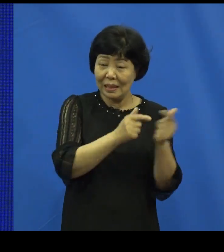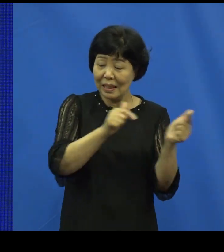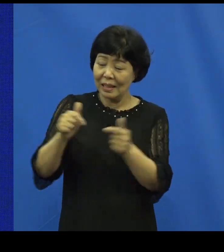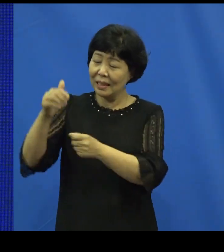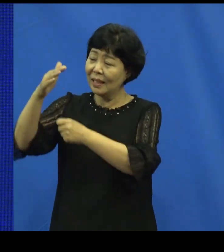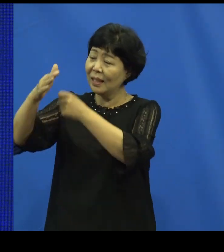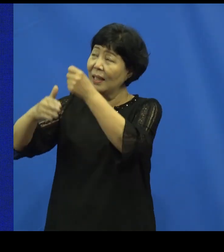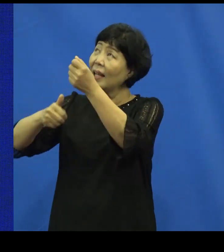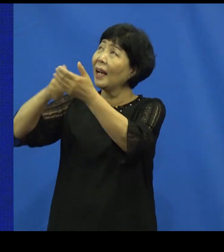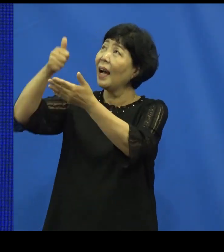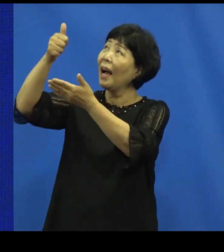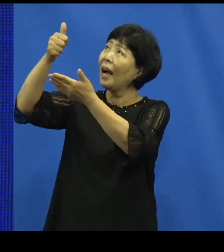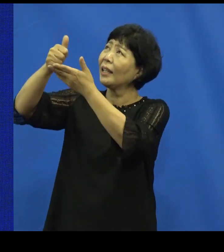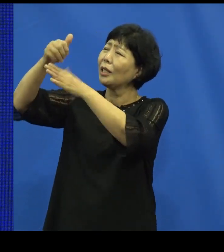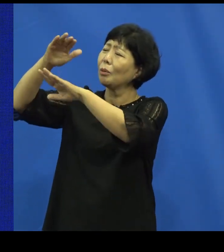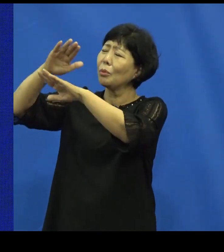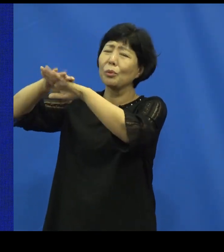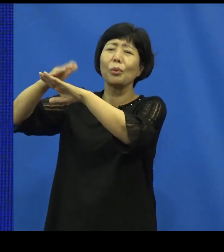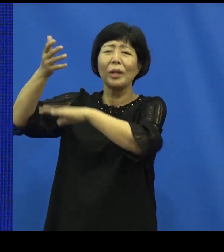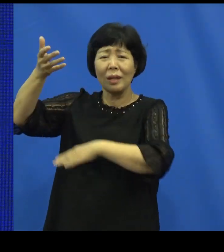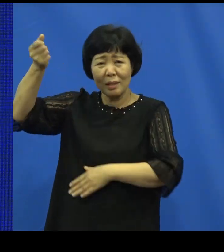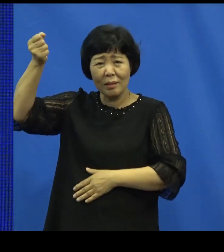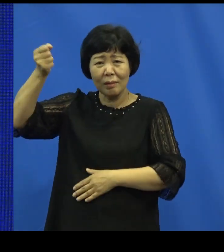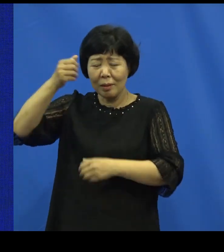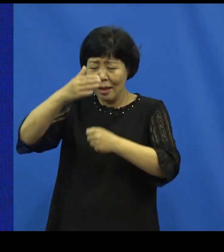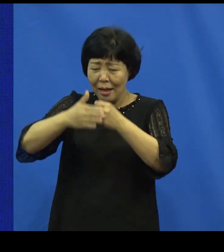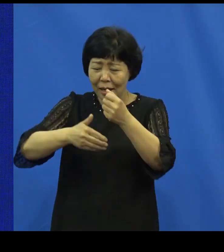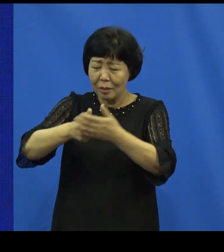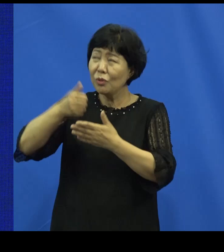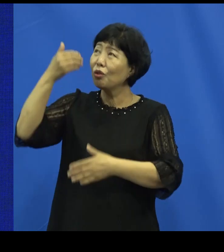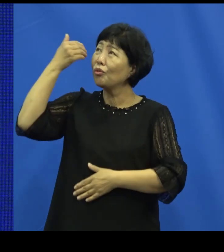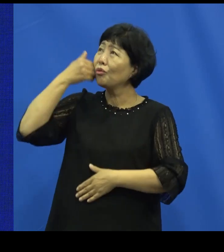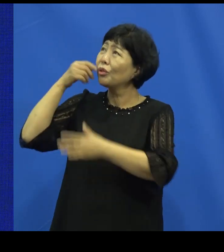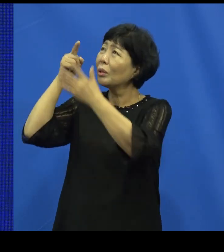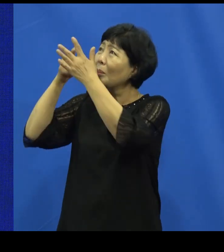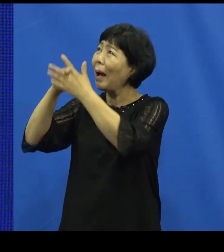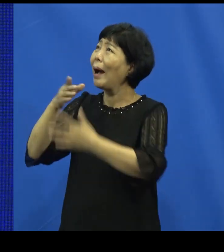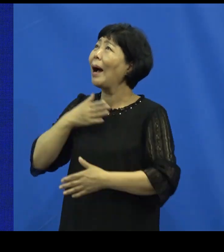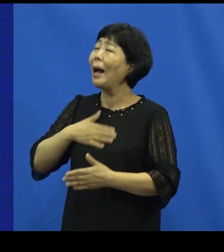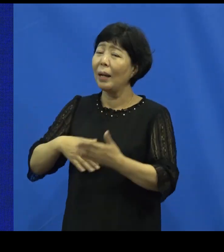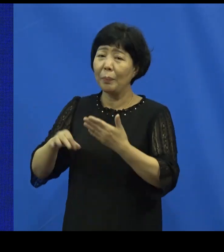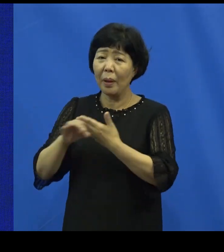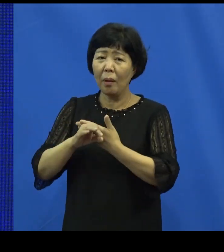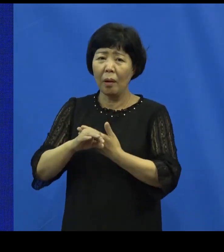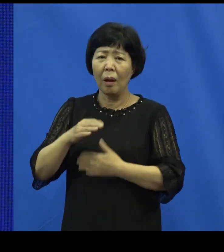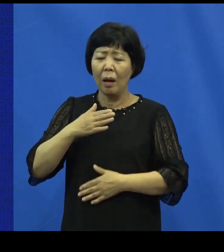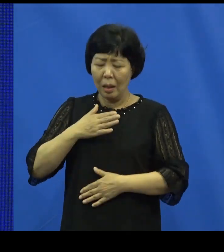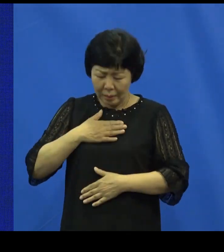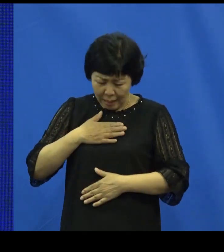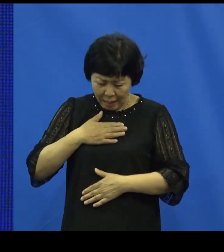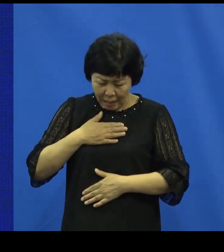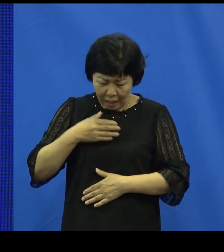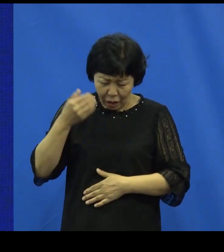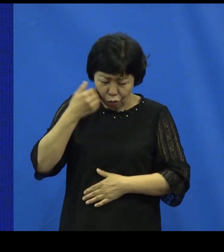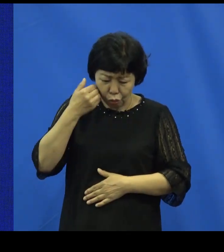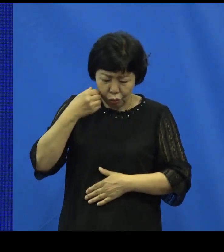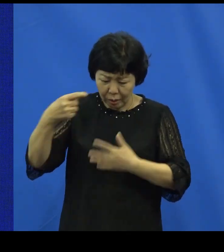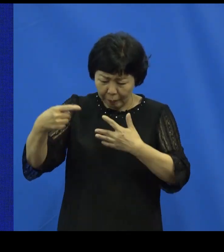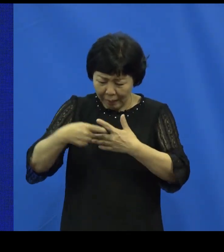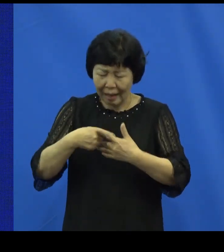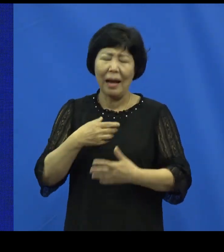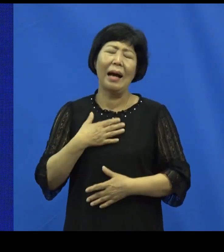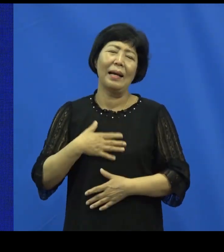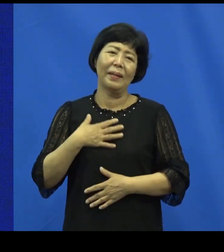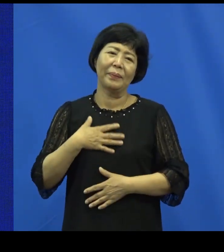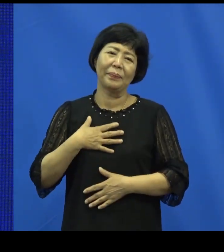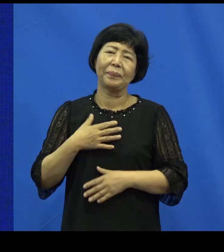의해서 이루어집니다. 하나님이 누구이신가를 알면 알수록 내가 누구인가를 알 수 있어요. 다니엘은 바벨론이라는 국가를 세우는 것이 아니라 그